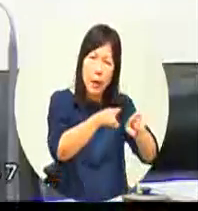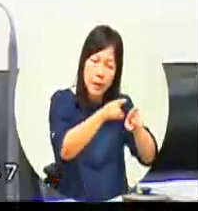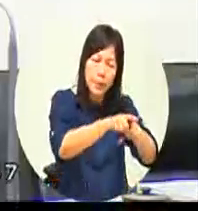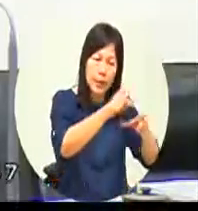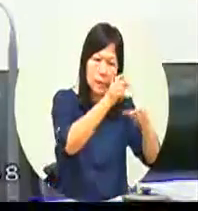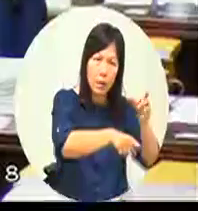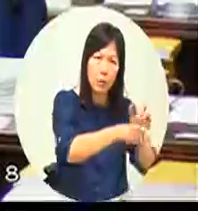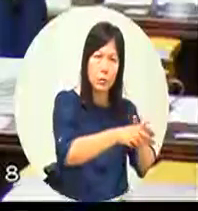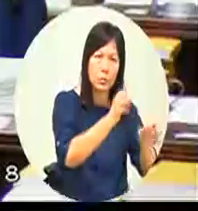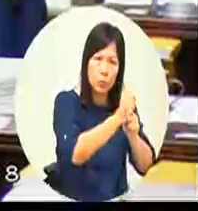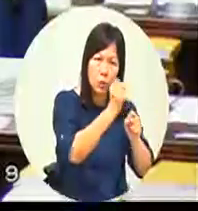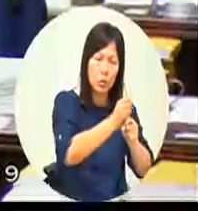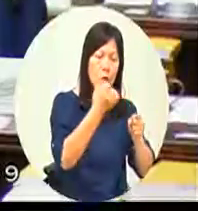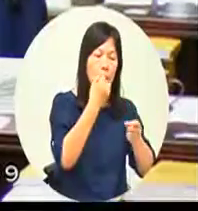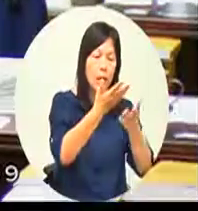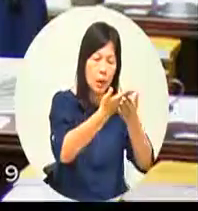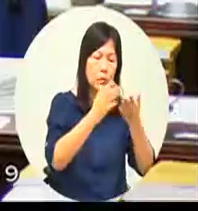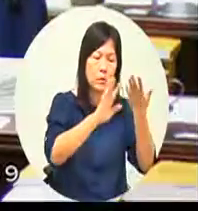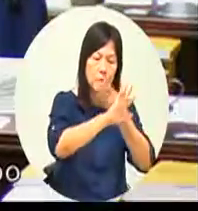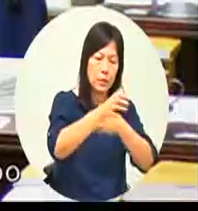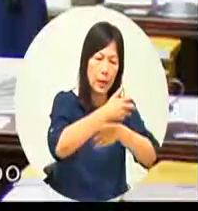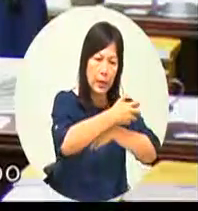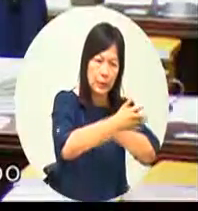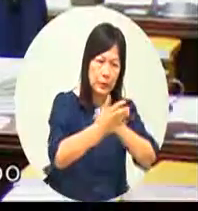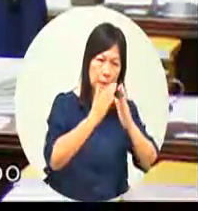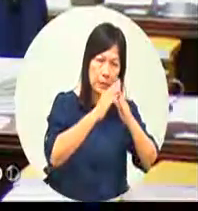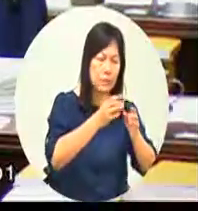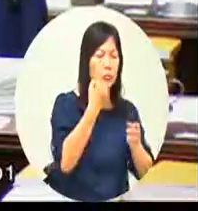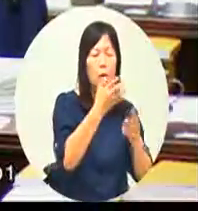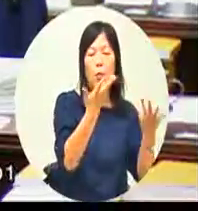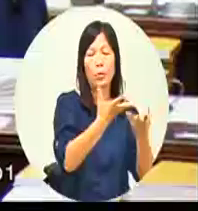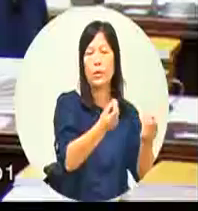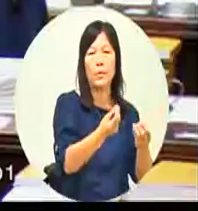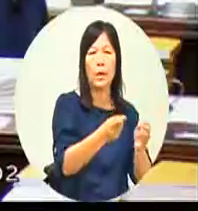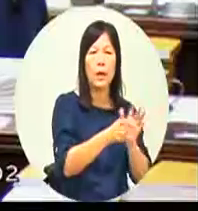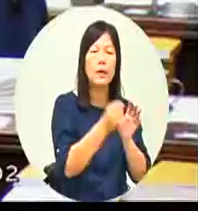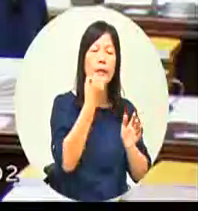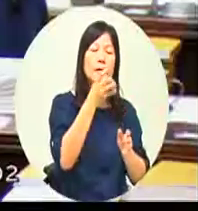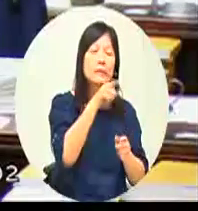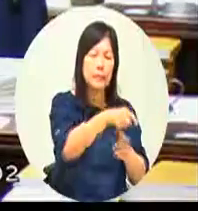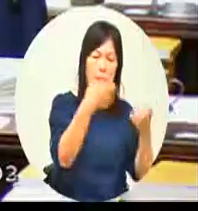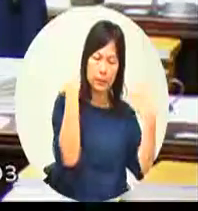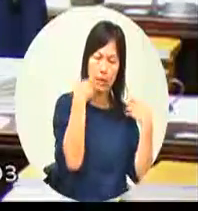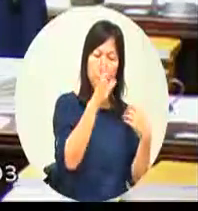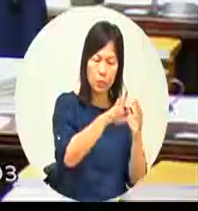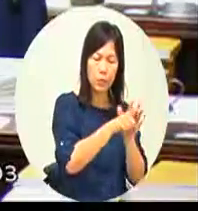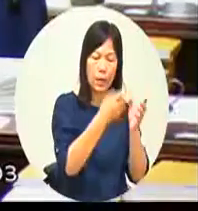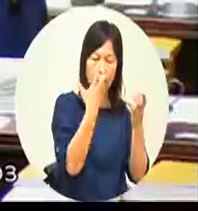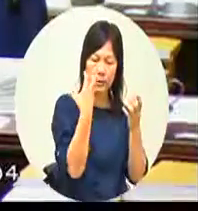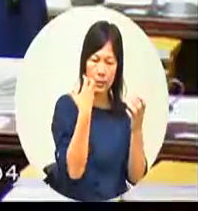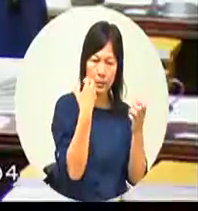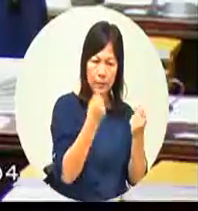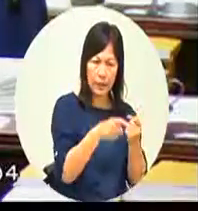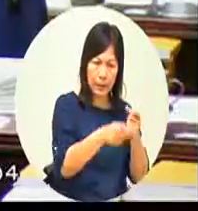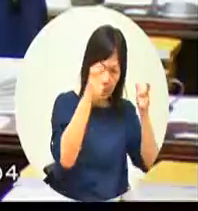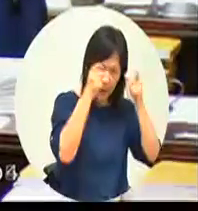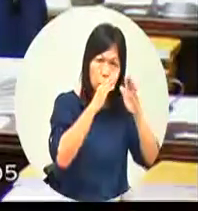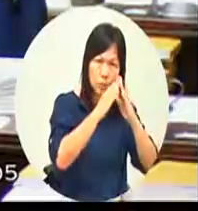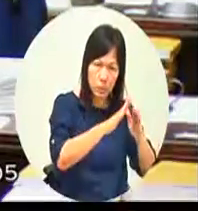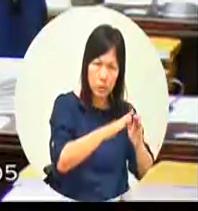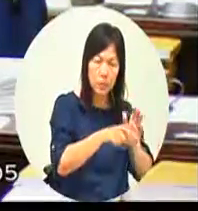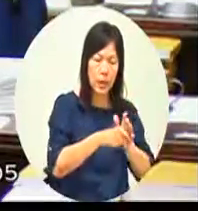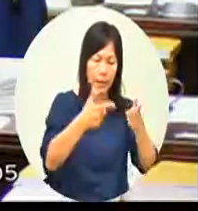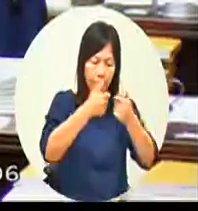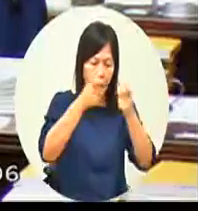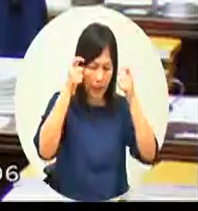运，他去收外县市这都没有问题，但是他还是有责任，因为是在我们高雄市，他还是必须要有责任配合我们